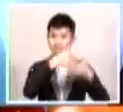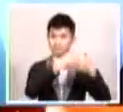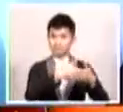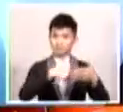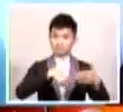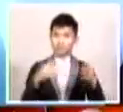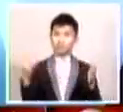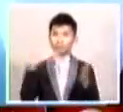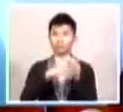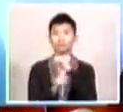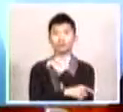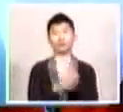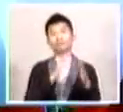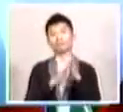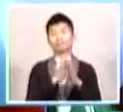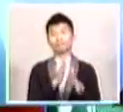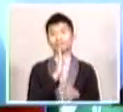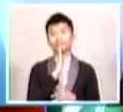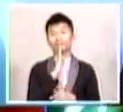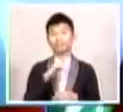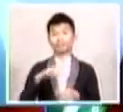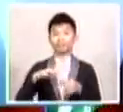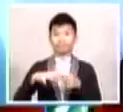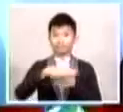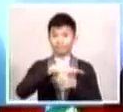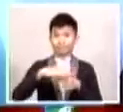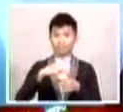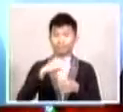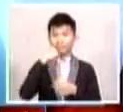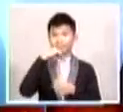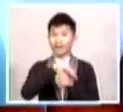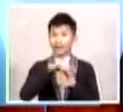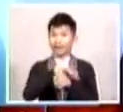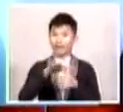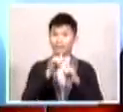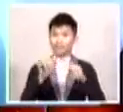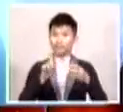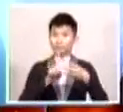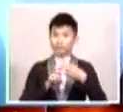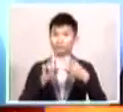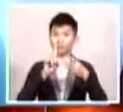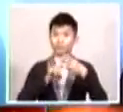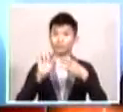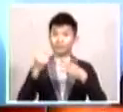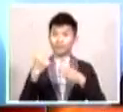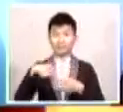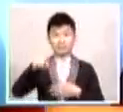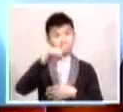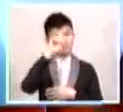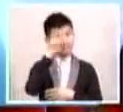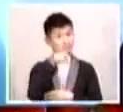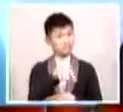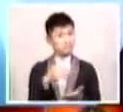免一战。爱台湾的台湾民族主义者，难道这就是我们想看到的两岸结局